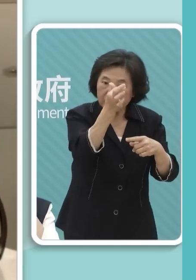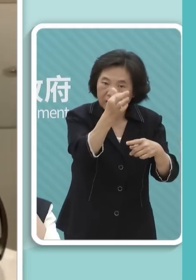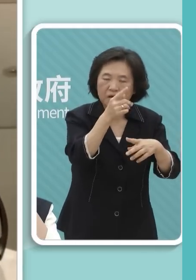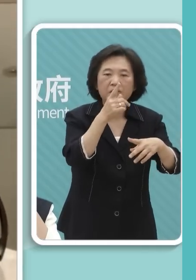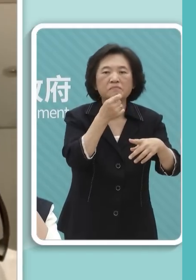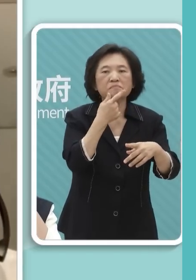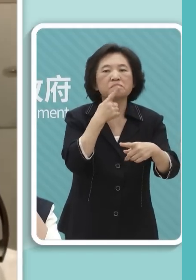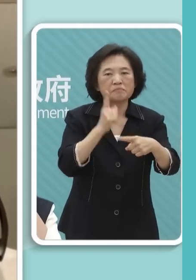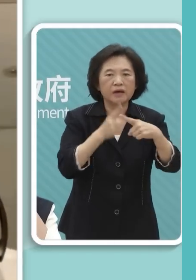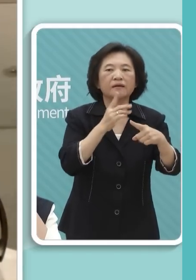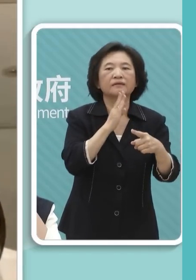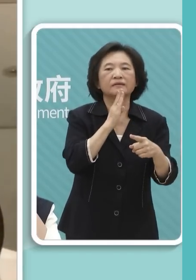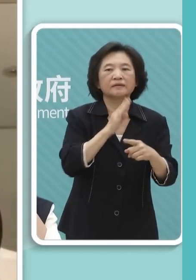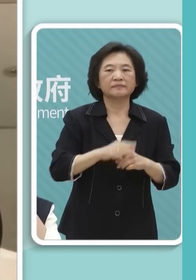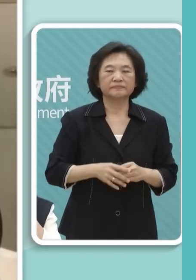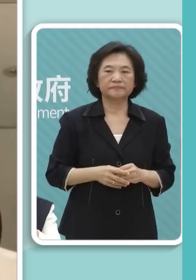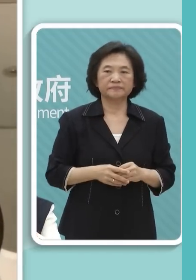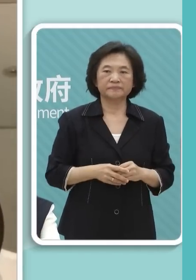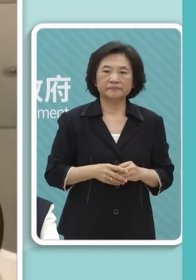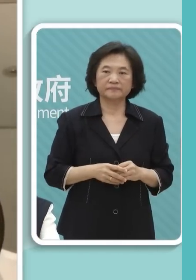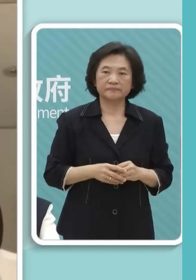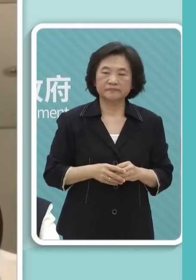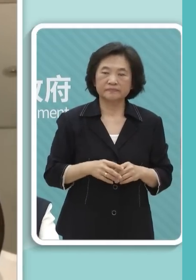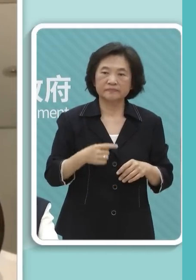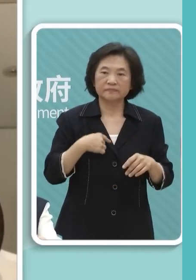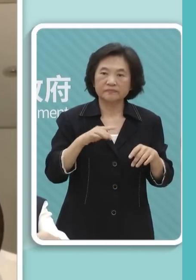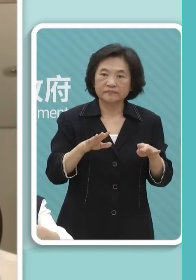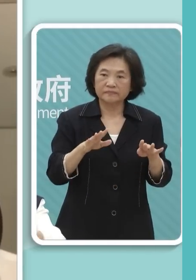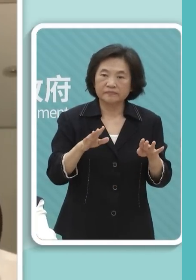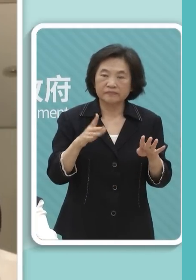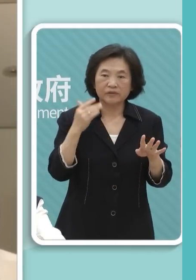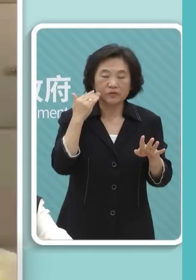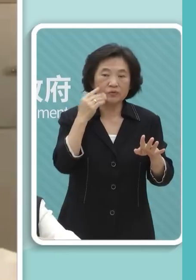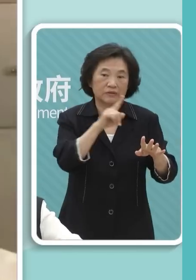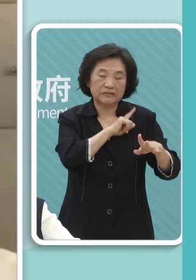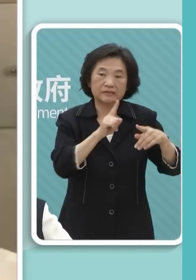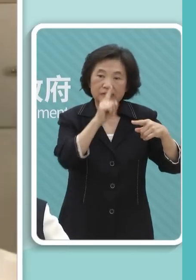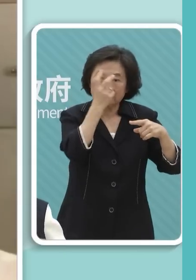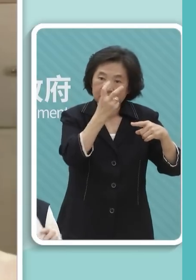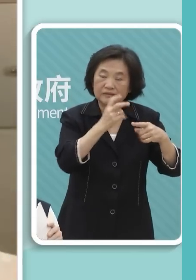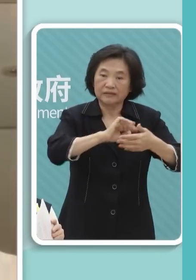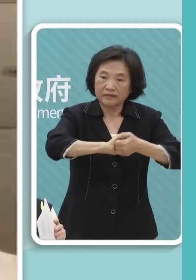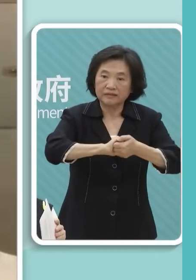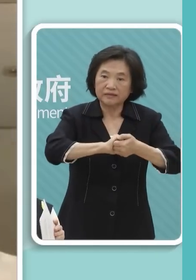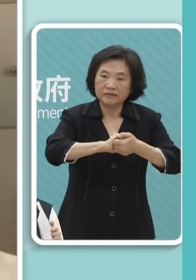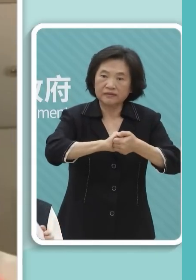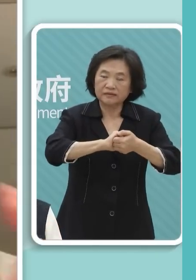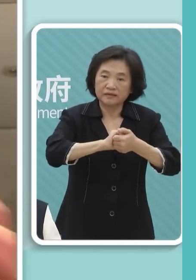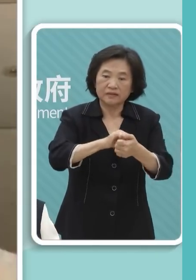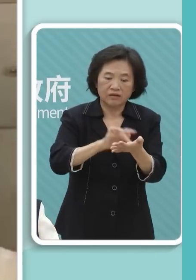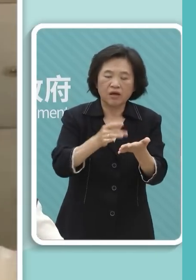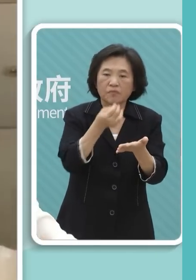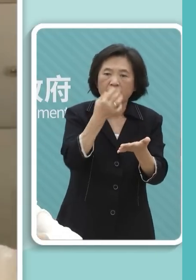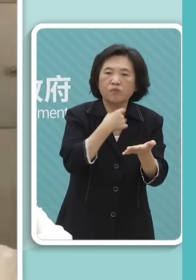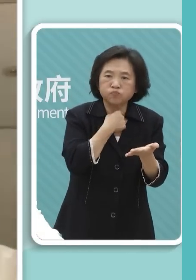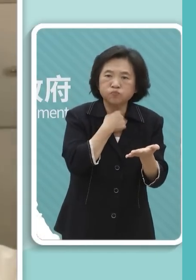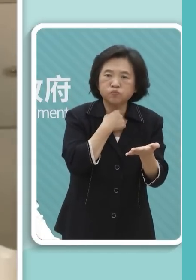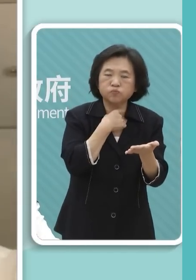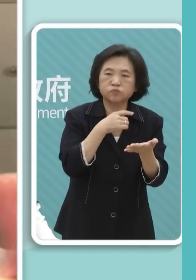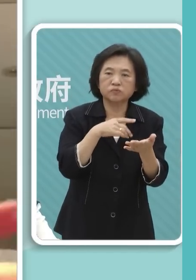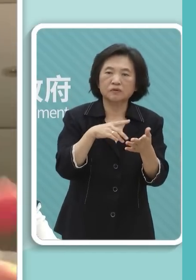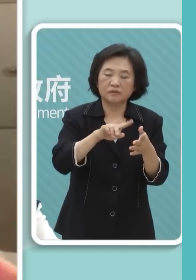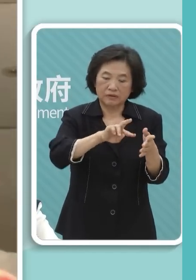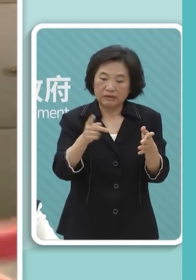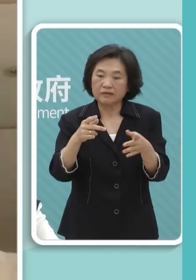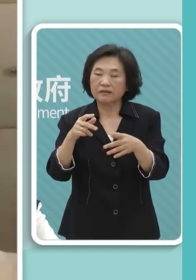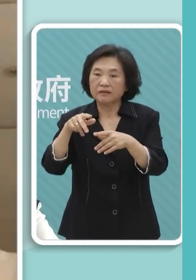体上还是很多人 会故意炒作说，你柯文哲是不是主张说快筛阳就要吃药？这不是。快筛阳是视同 PCR 阳，